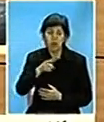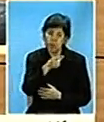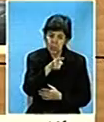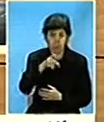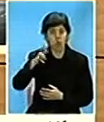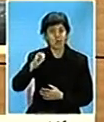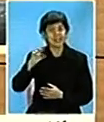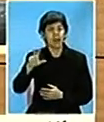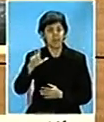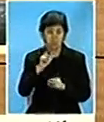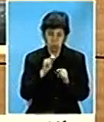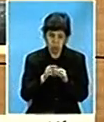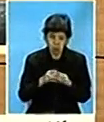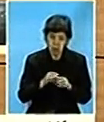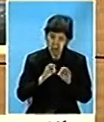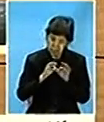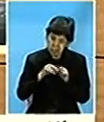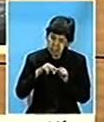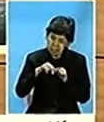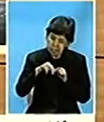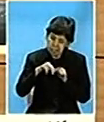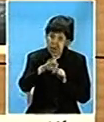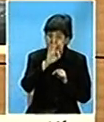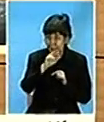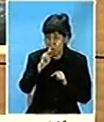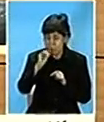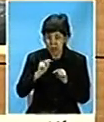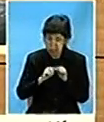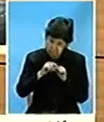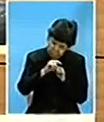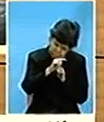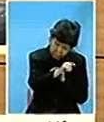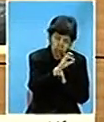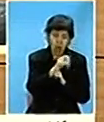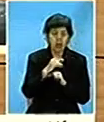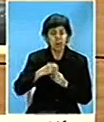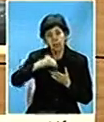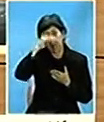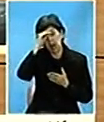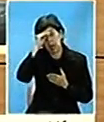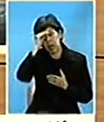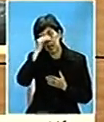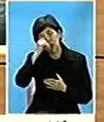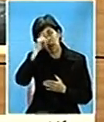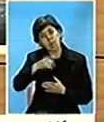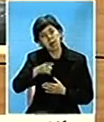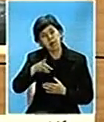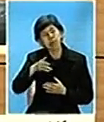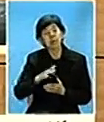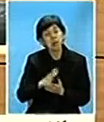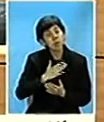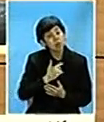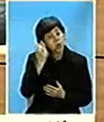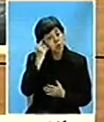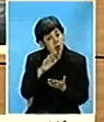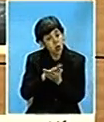ทษนะจะต้องเดินทาง9กิโลเมตรไปยังบ้านอีกแห่งหนึ่งประมาณ9กิโลเพื่อจะไปเรียนชั้นประถมผมอยากจะทราบว่าการ